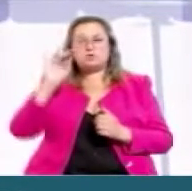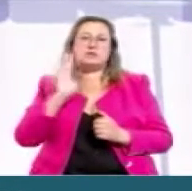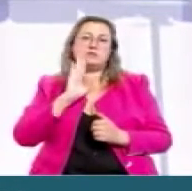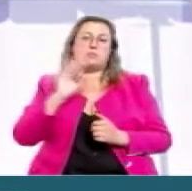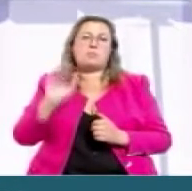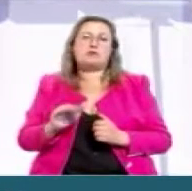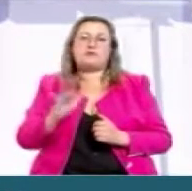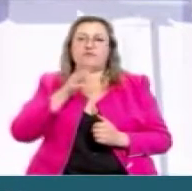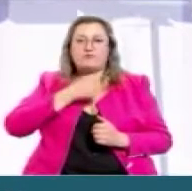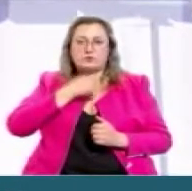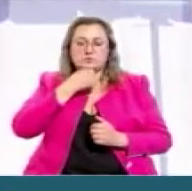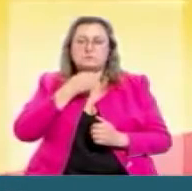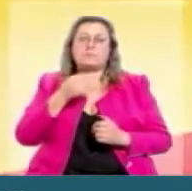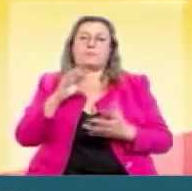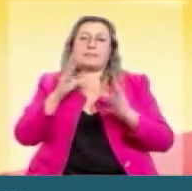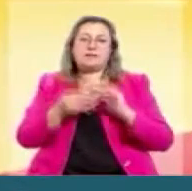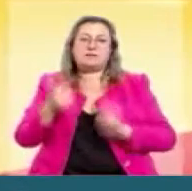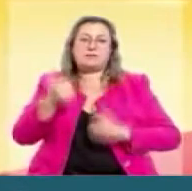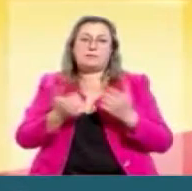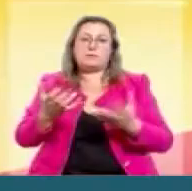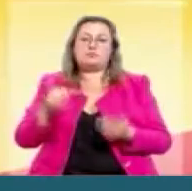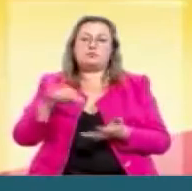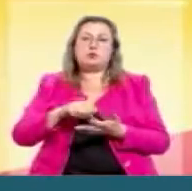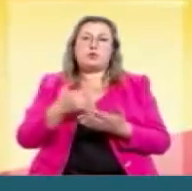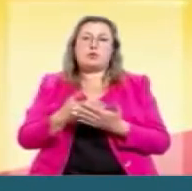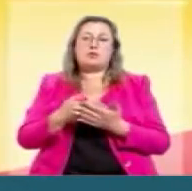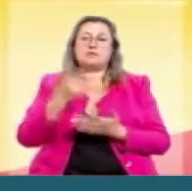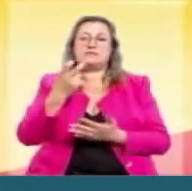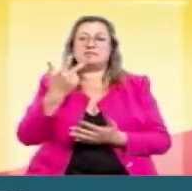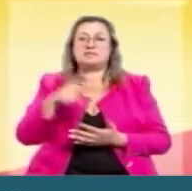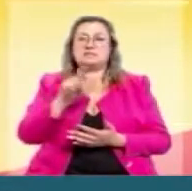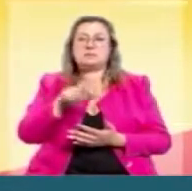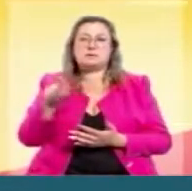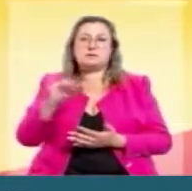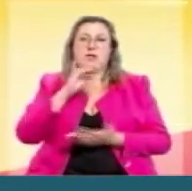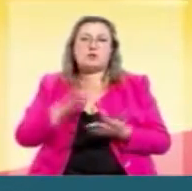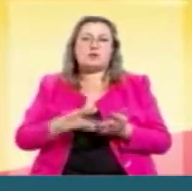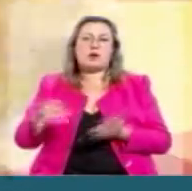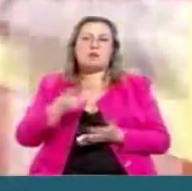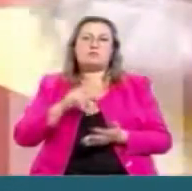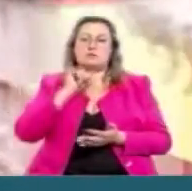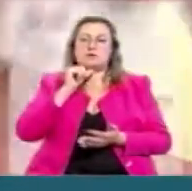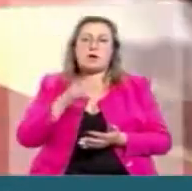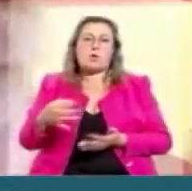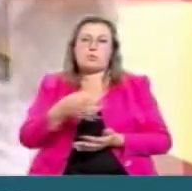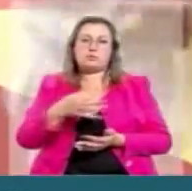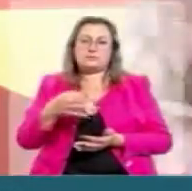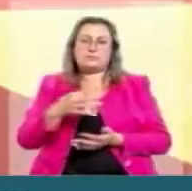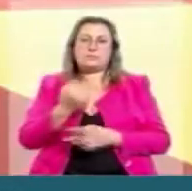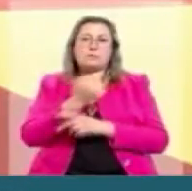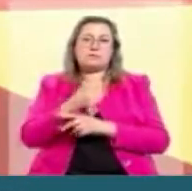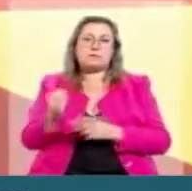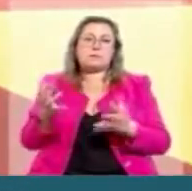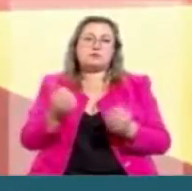девушек младшего возраста. Всего в соревнованиях принимает участие около 230 спортсменов из городов и районов Костанайской области.